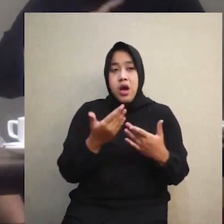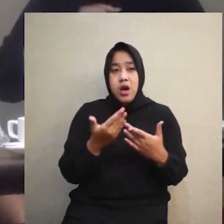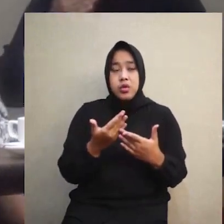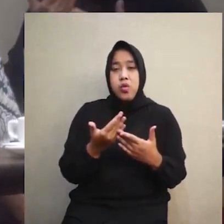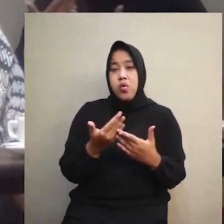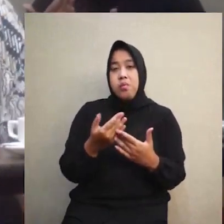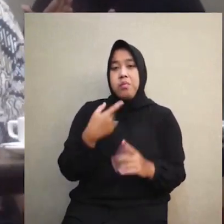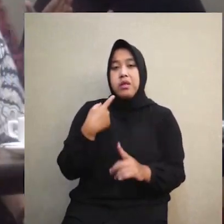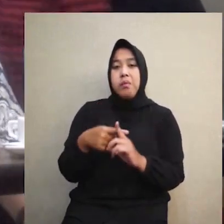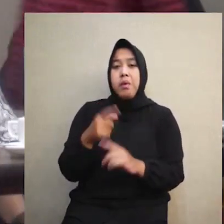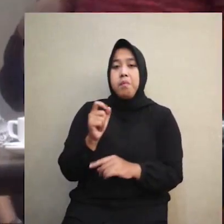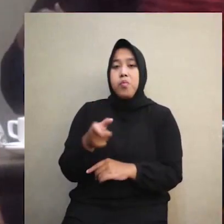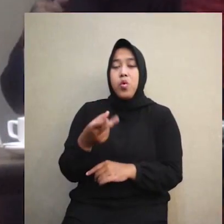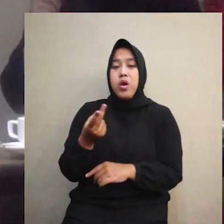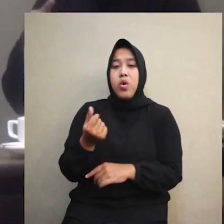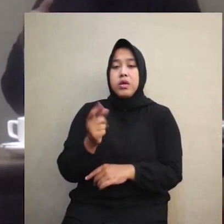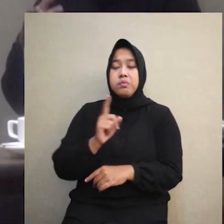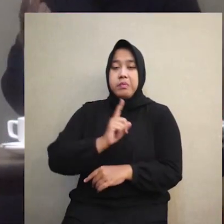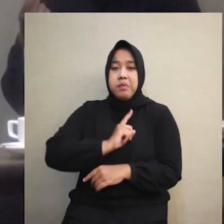Nah